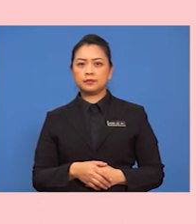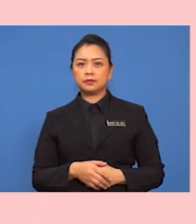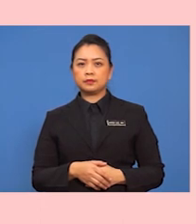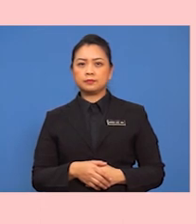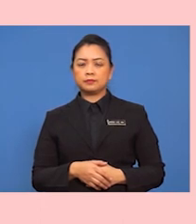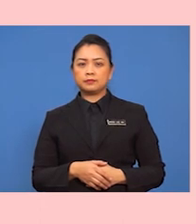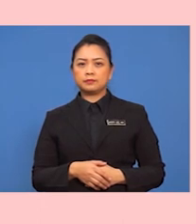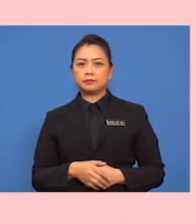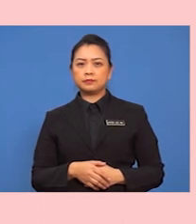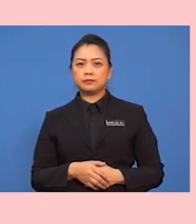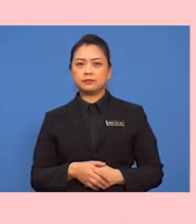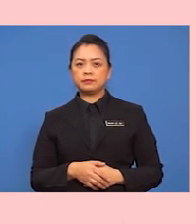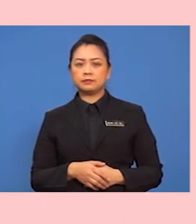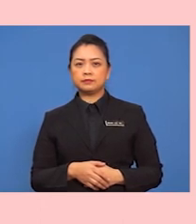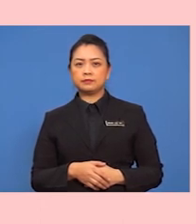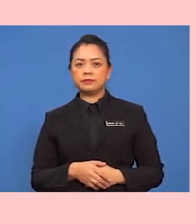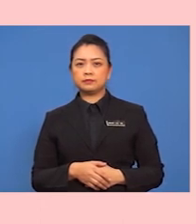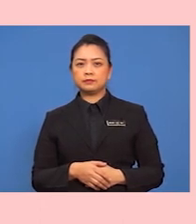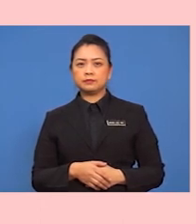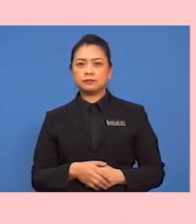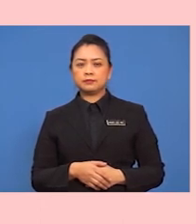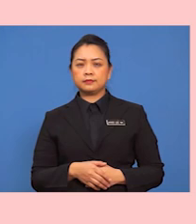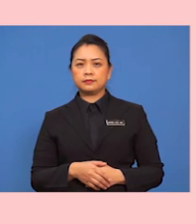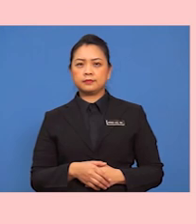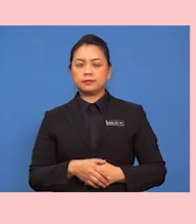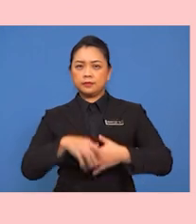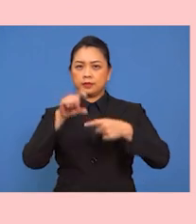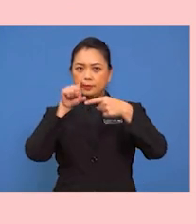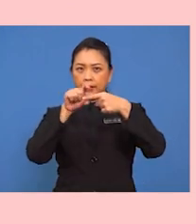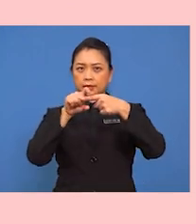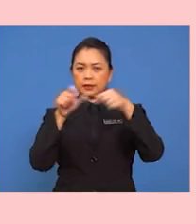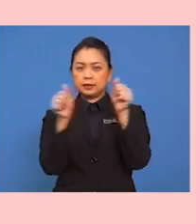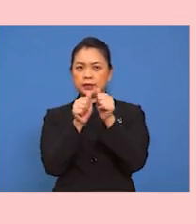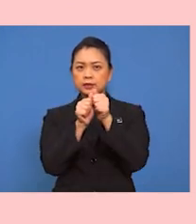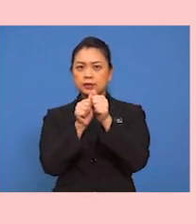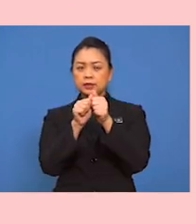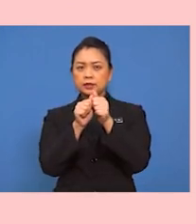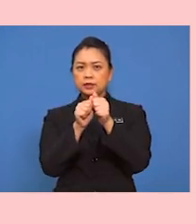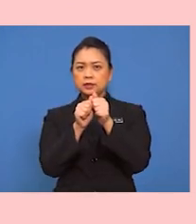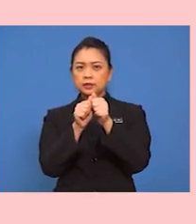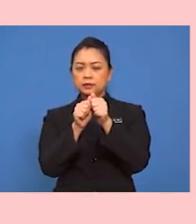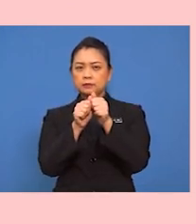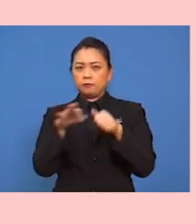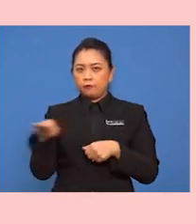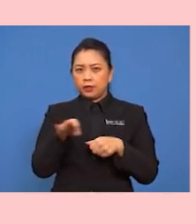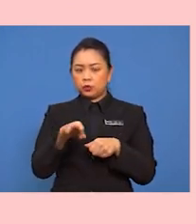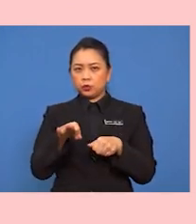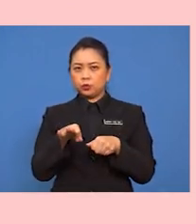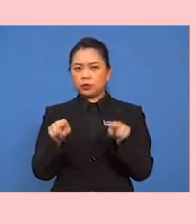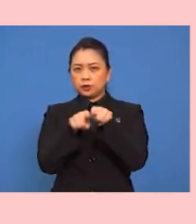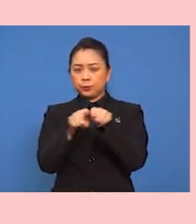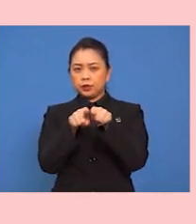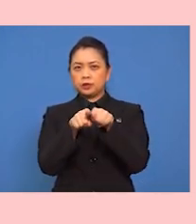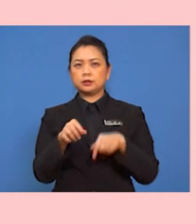dengan 440 Dibahagikan dengan faktor sepunya